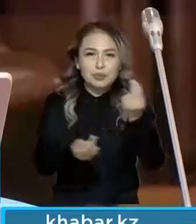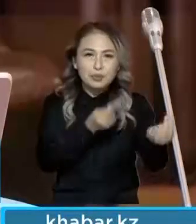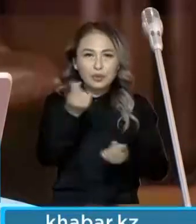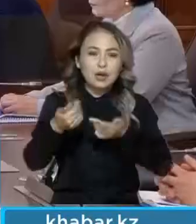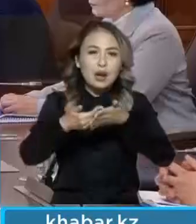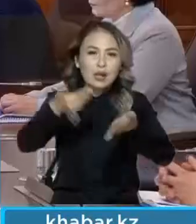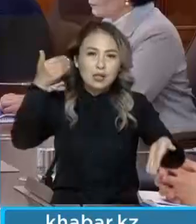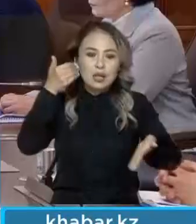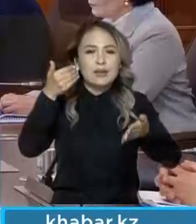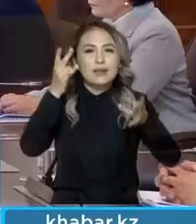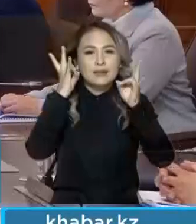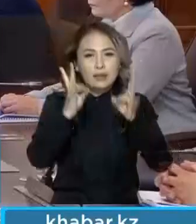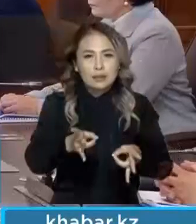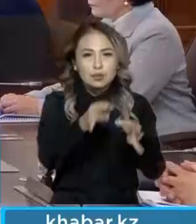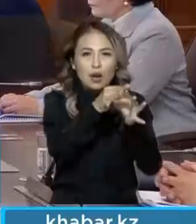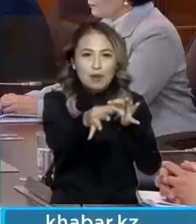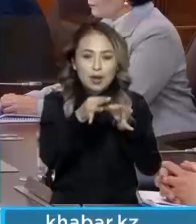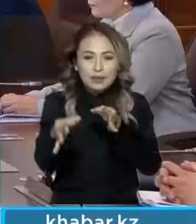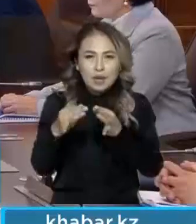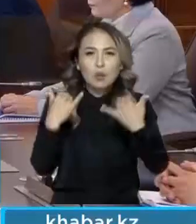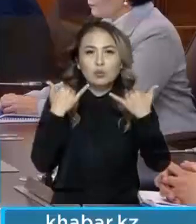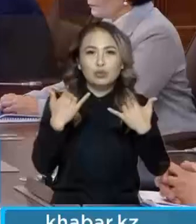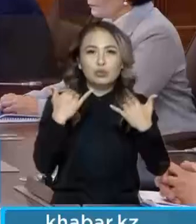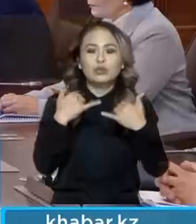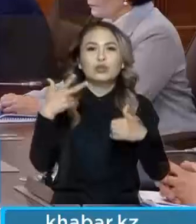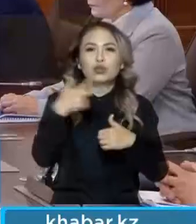алды. Зардап шеккен аймақтарда бүгінде